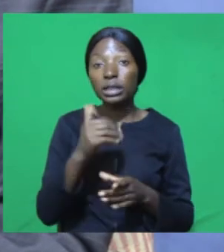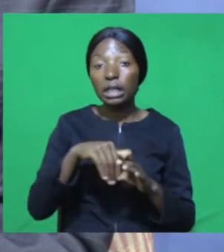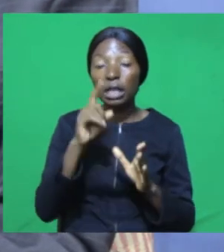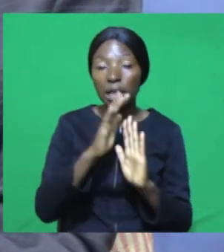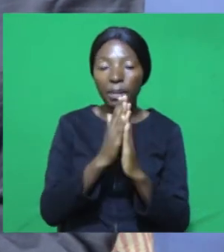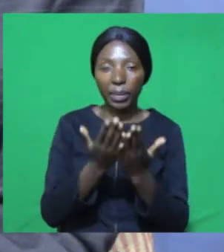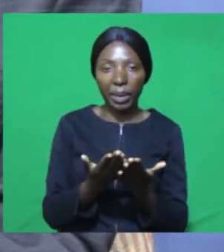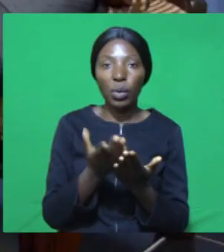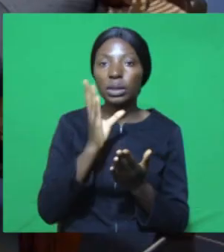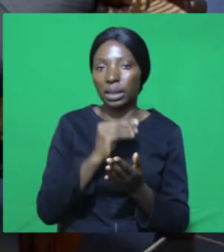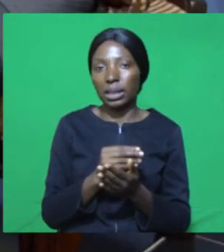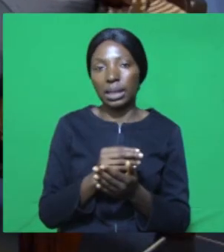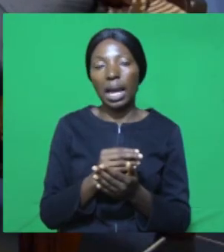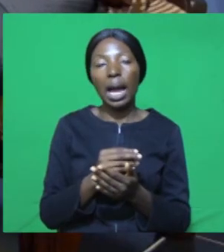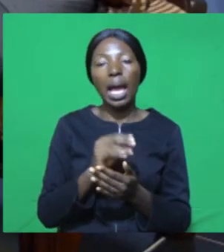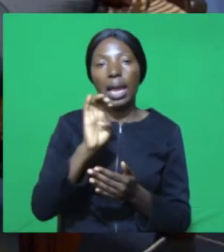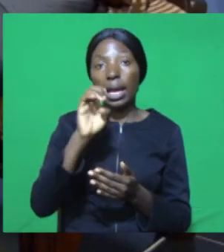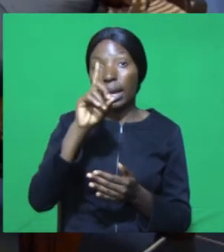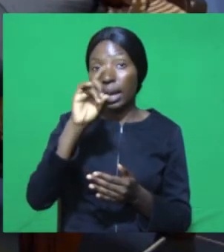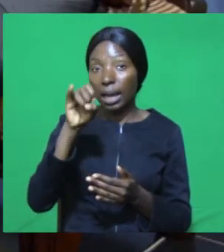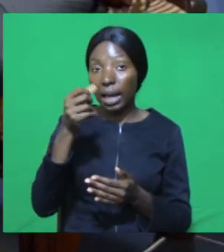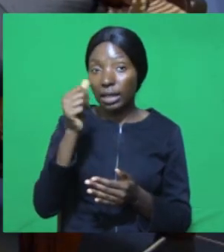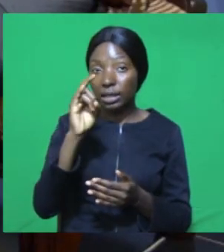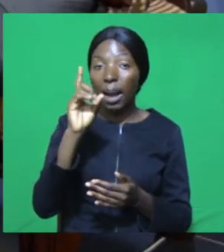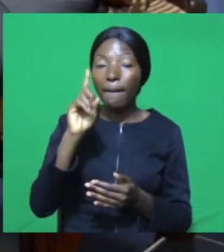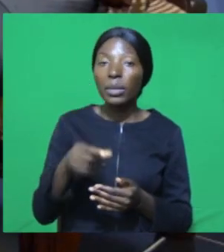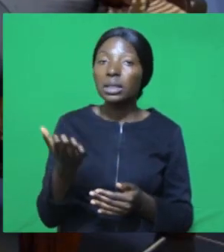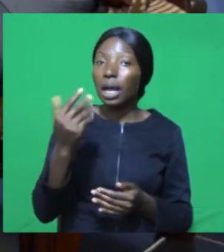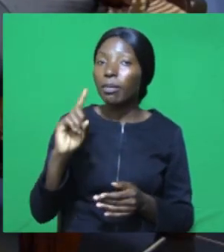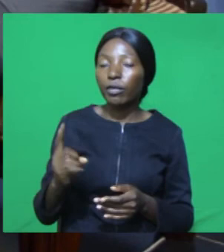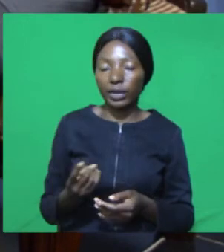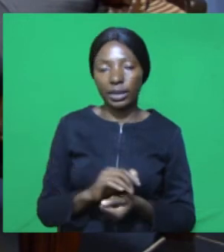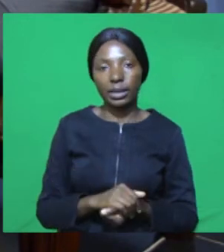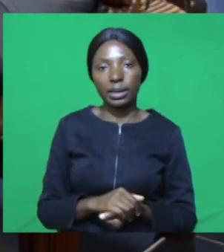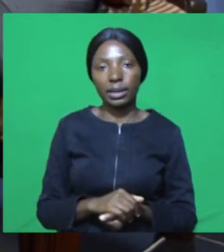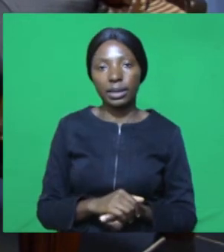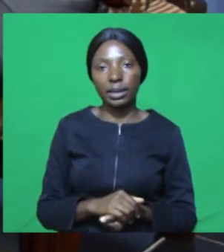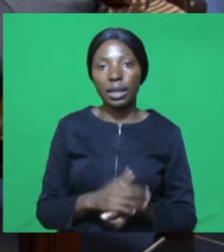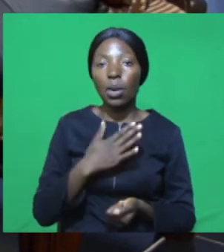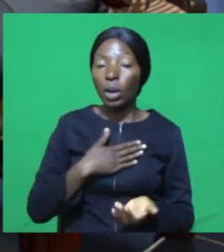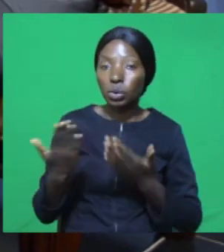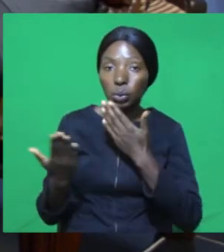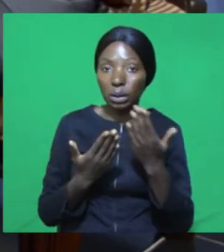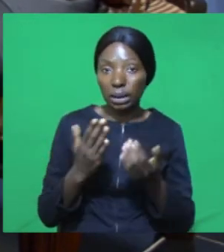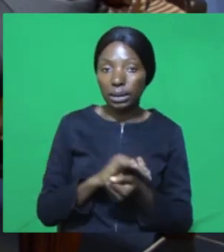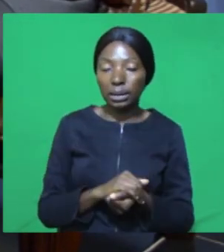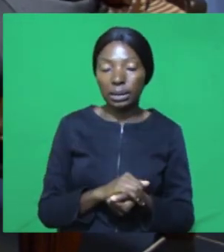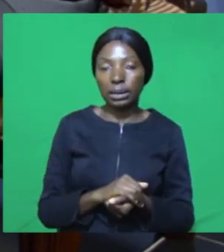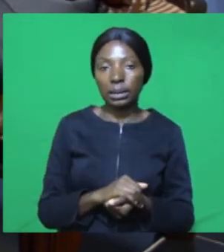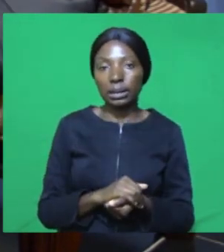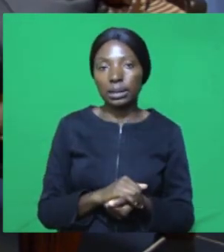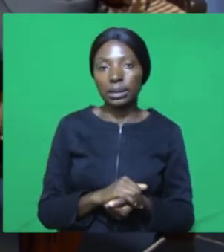paripo pekuti hanzi Eria anofanira kutanga avo. Verenga Mateo 17 verse 8. Manje here mvudzo. Ndatomunzwa saka ndinokupa verse dzakasvika.